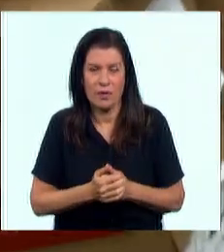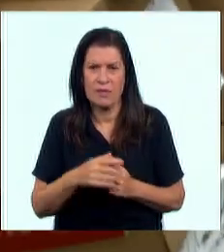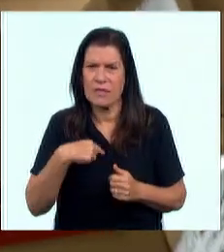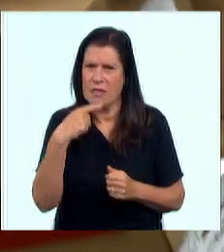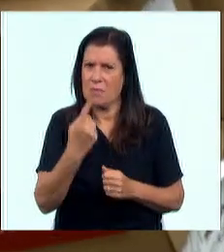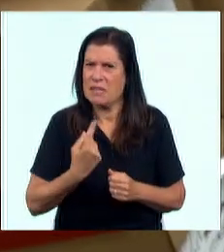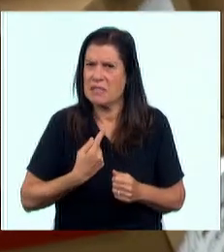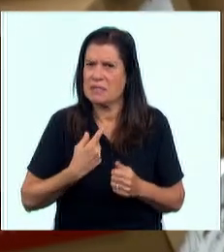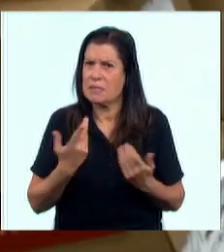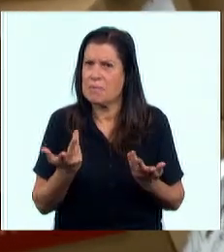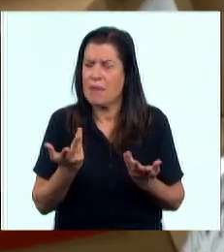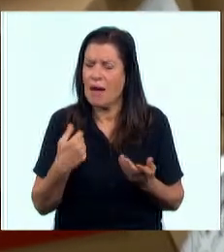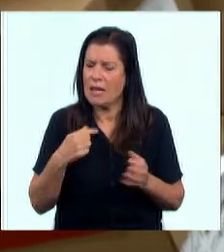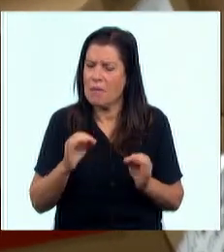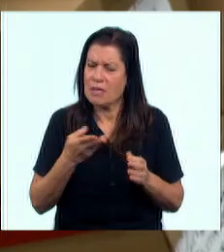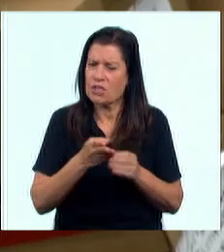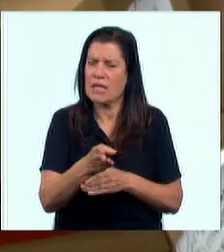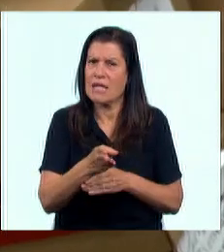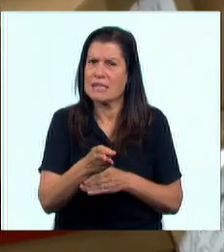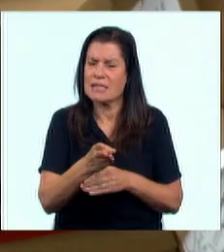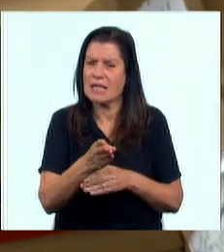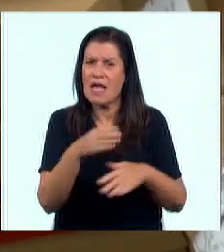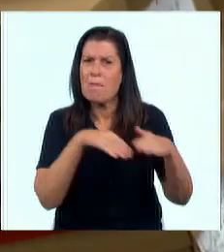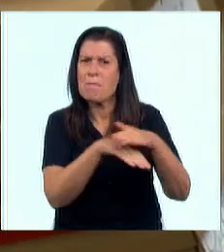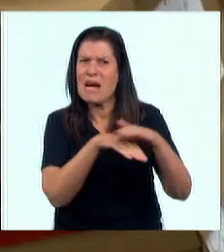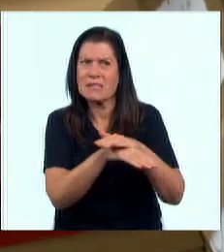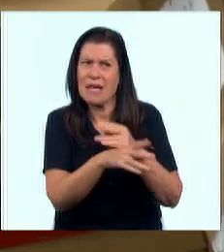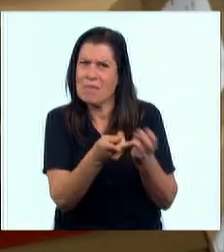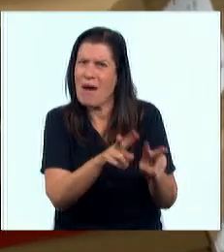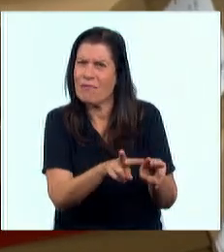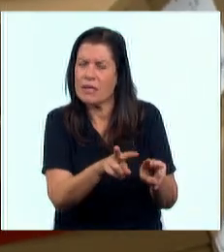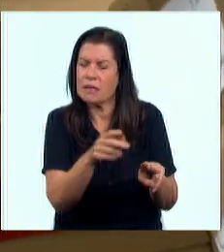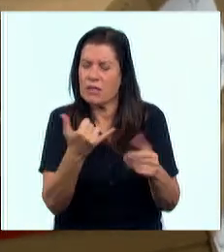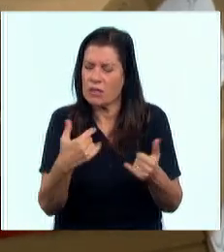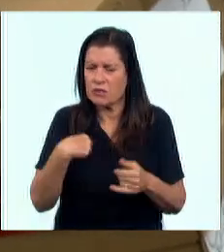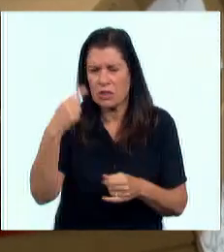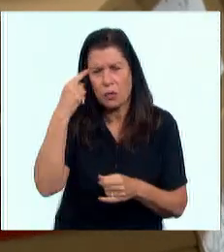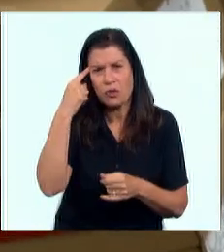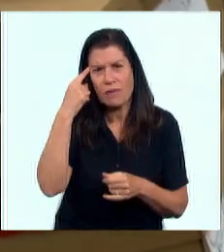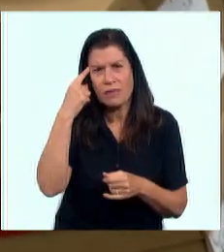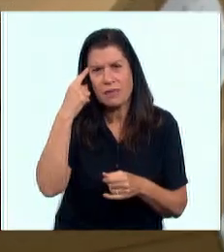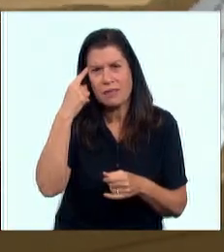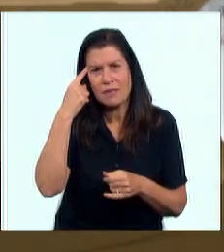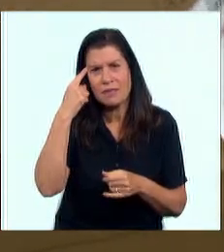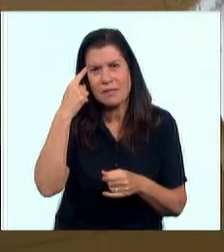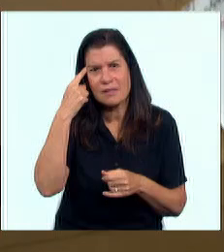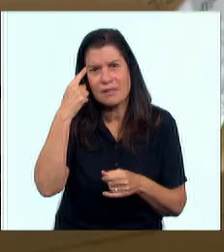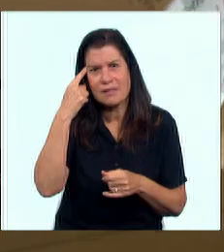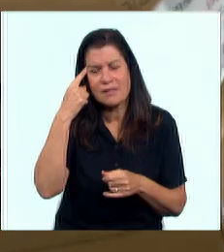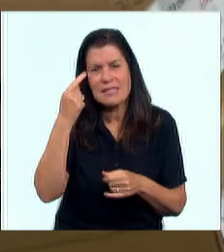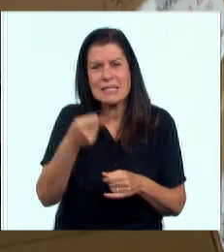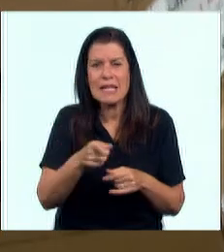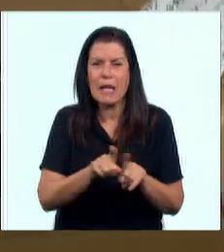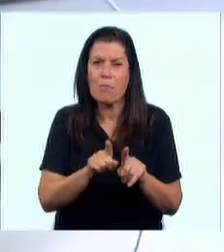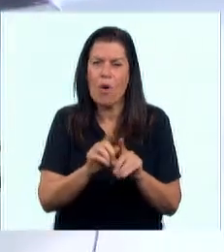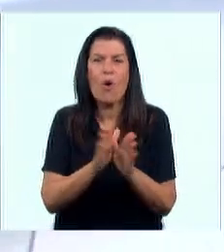מוות, ועכשיו שאני מסתכלת על זה, אני חושבת יותר על זה כעל... ספר זיכרונות, כעל